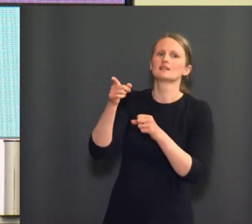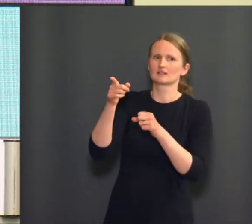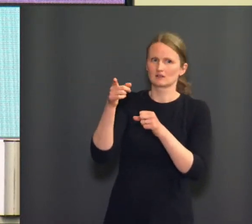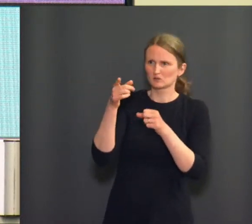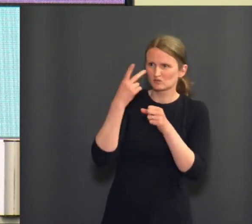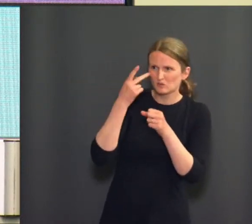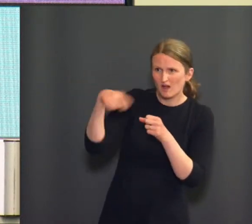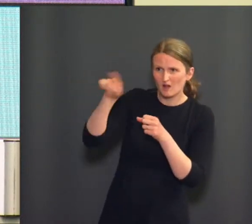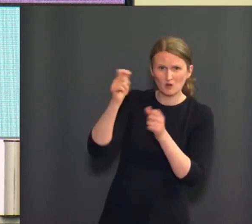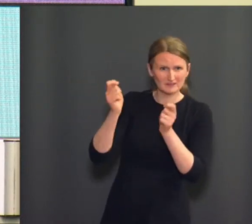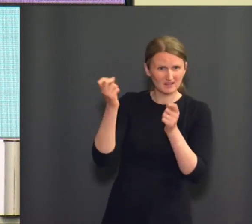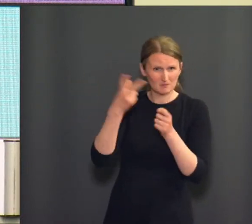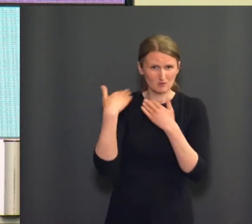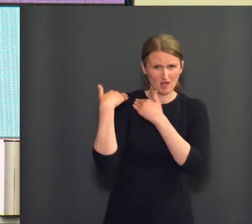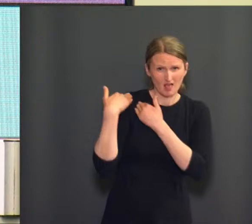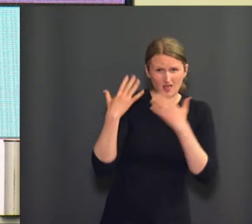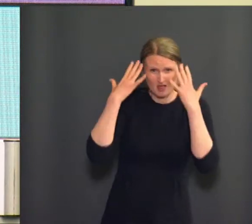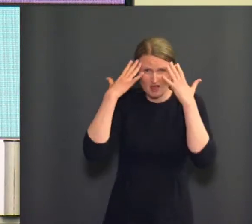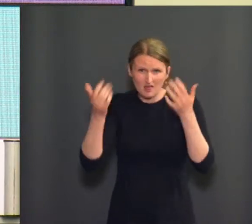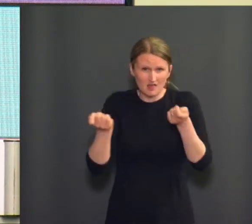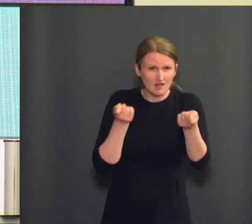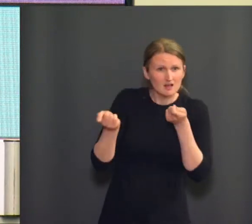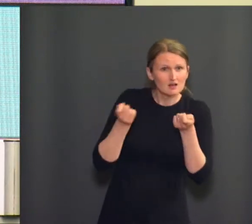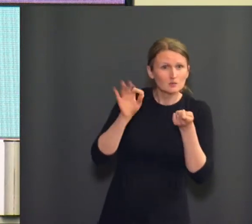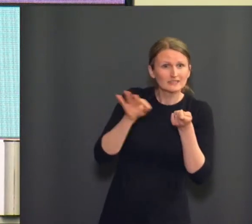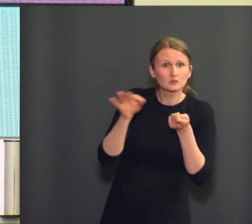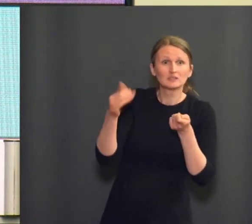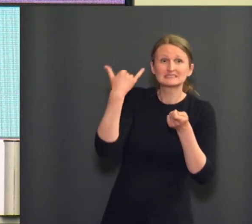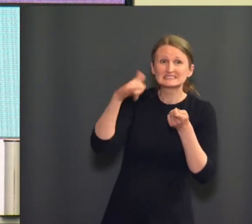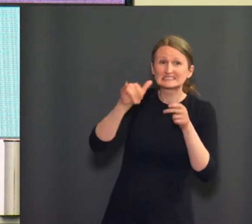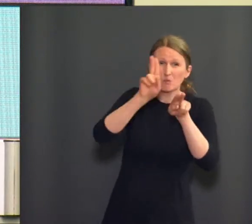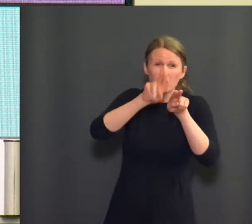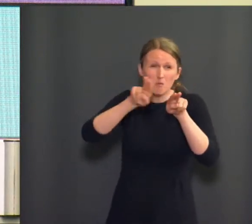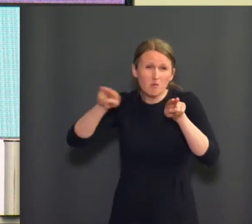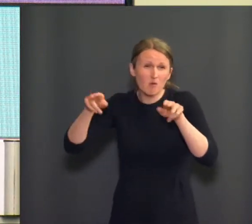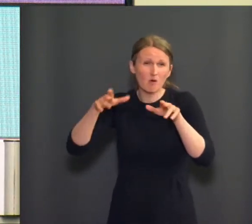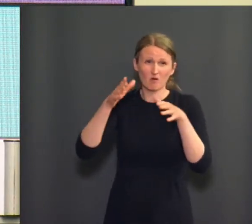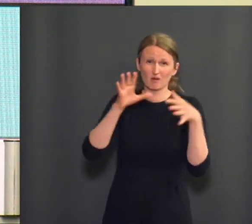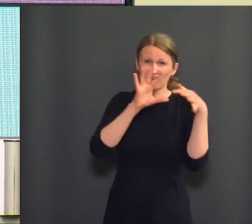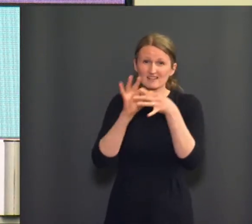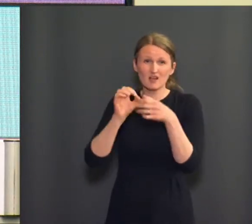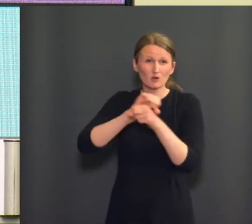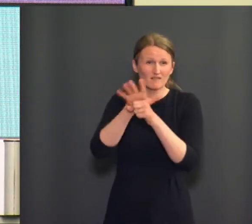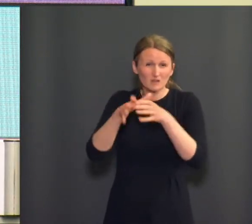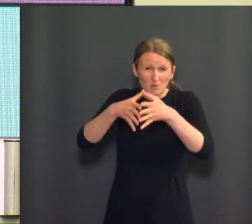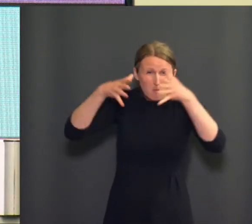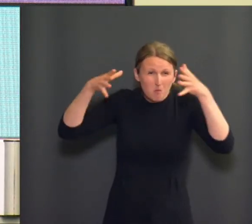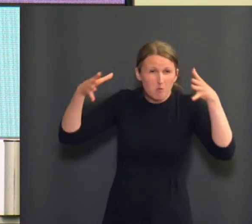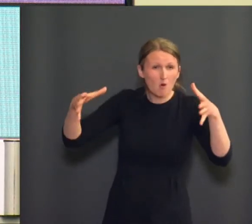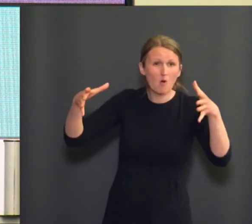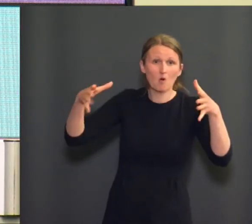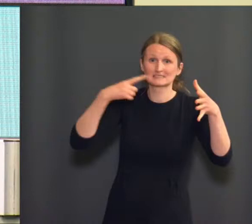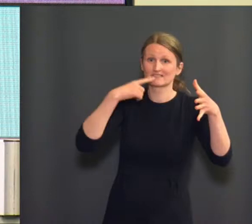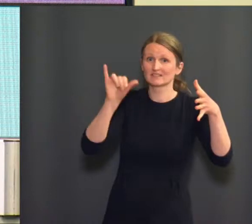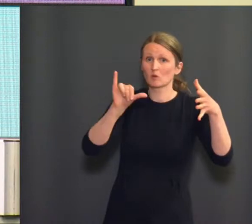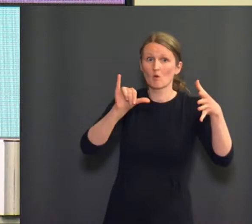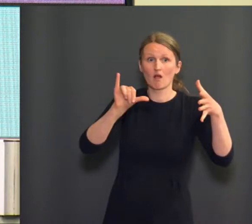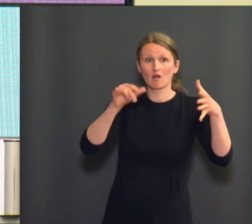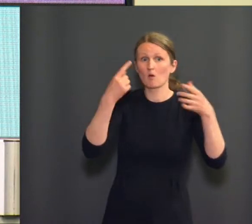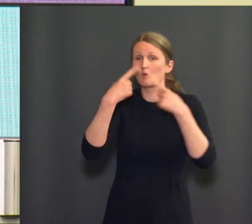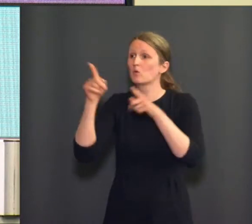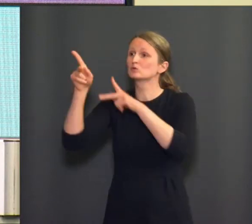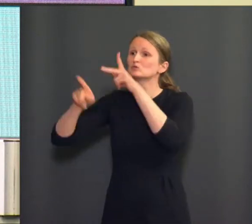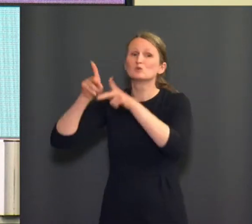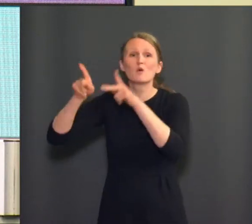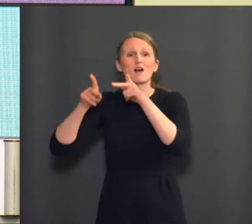des soins de moins bonne qualité, tant pour ces patients d'ailleurs que pour les autres patients. Ce sont des paramètres qui, lorsqu'ils